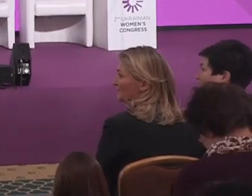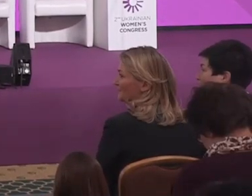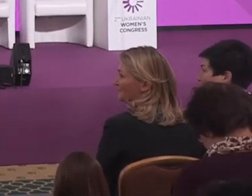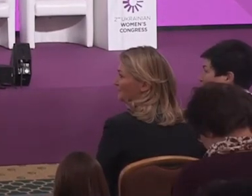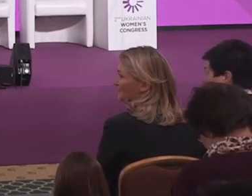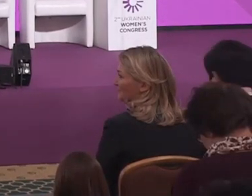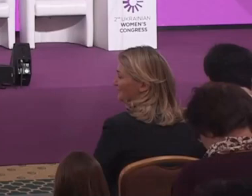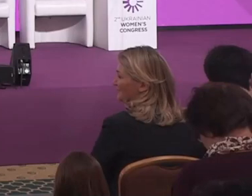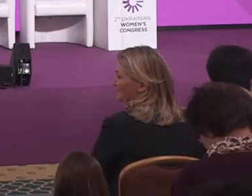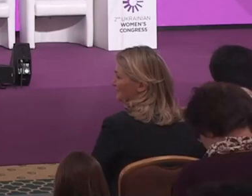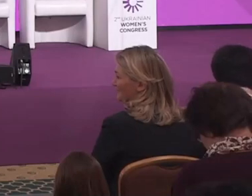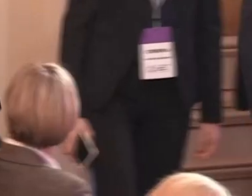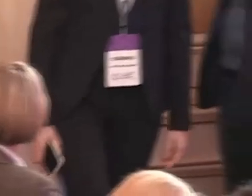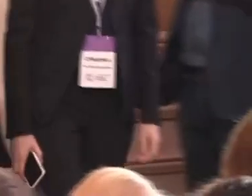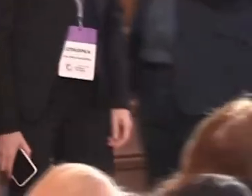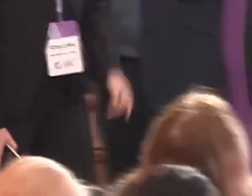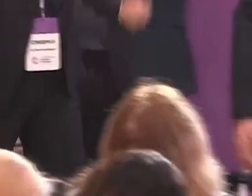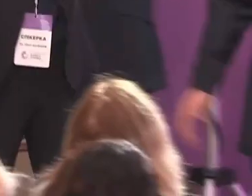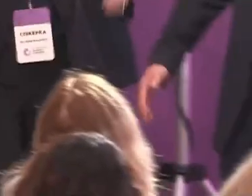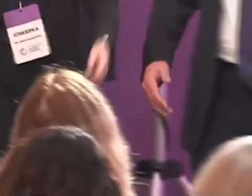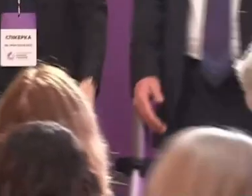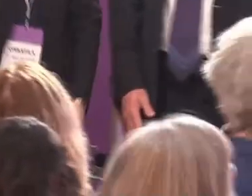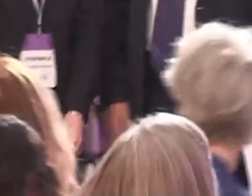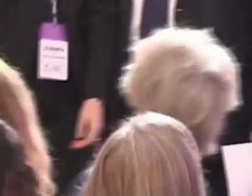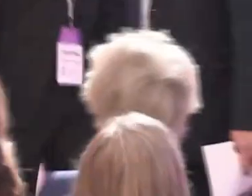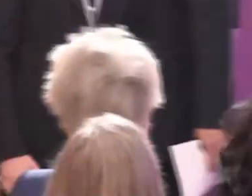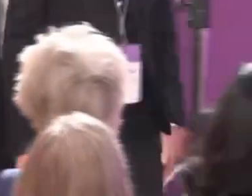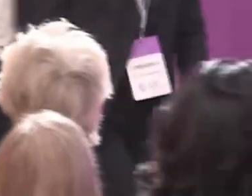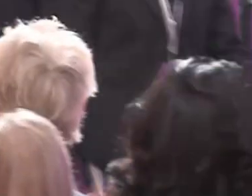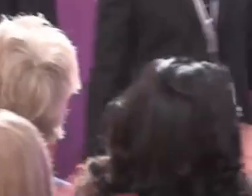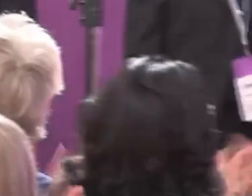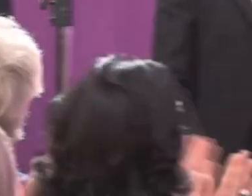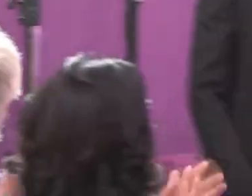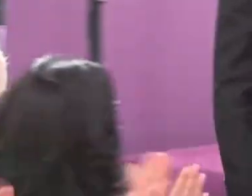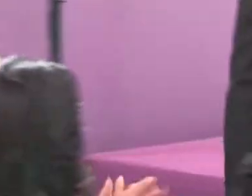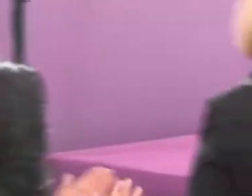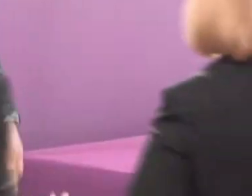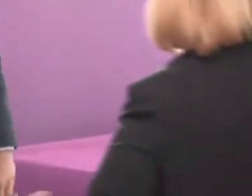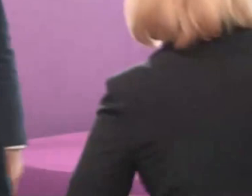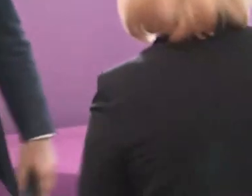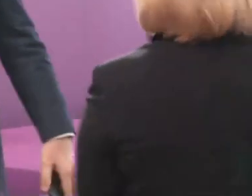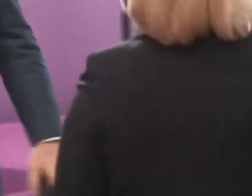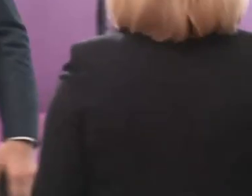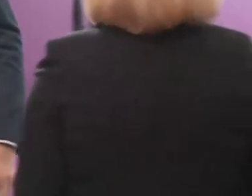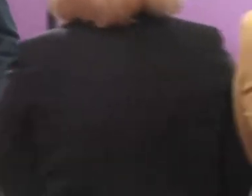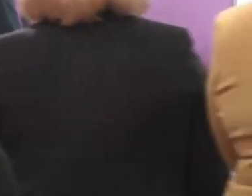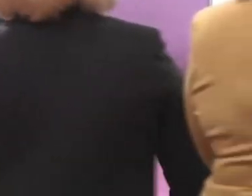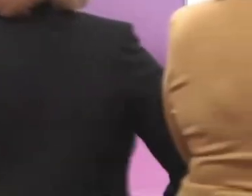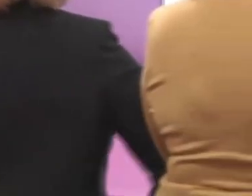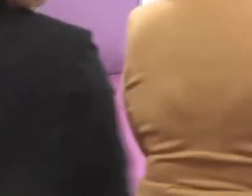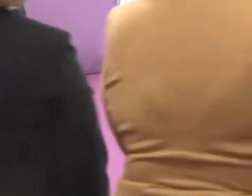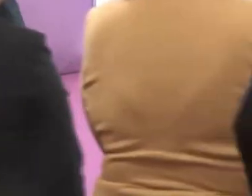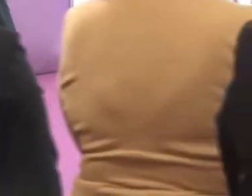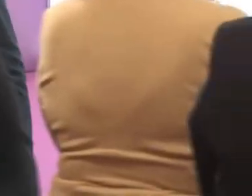Шановні пані та панове, прем'єр-міністр України Володимир Гройсман. Dear ladies and gentlemen, Prime Minister